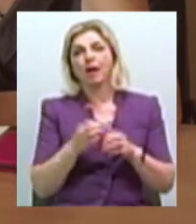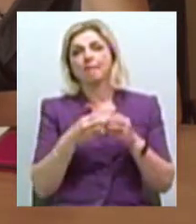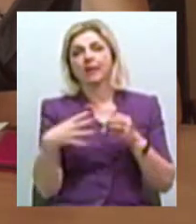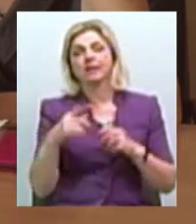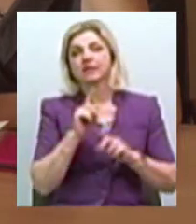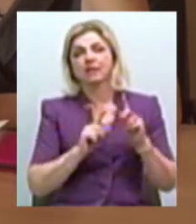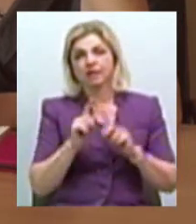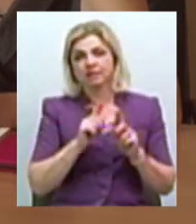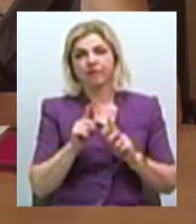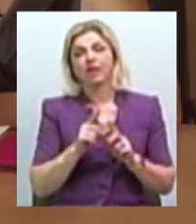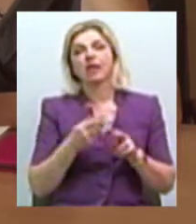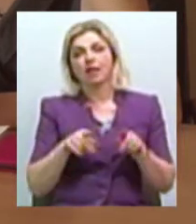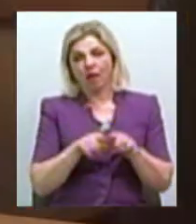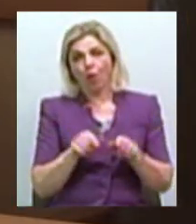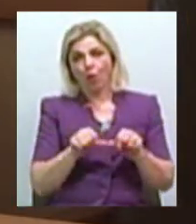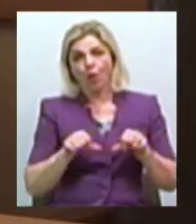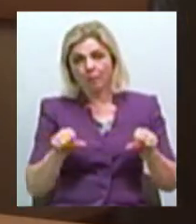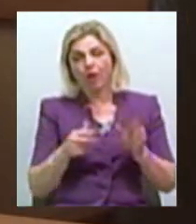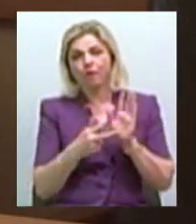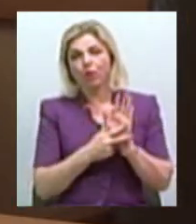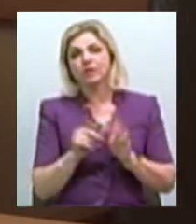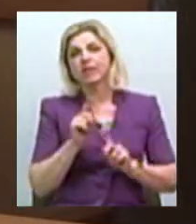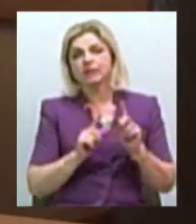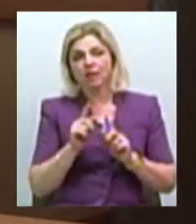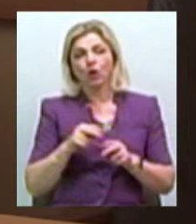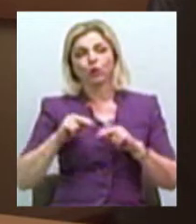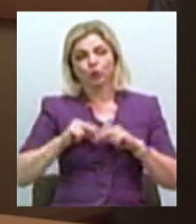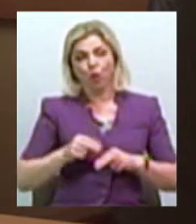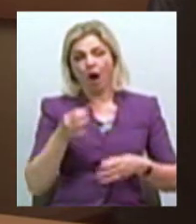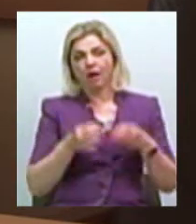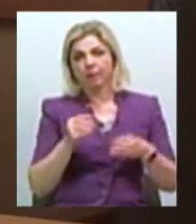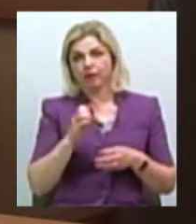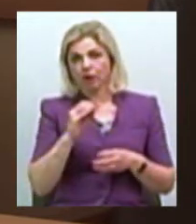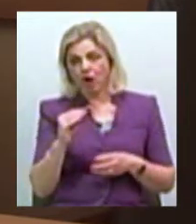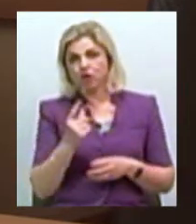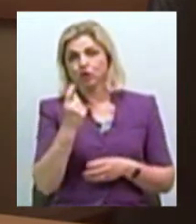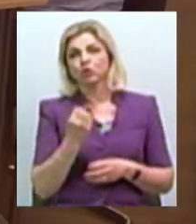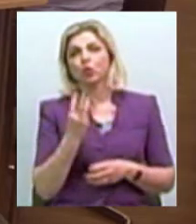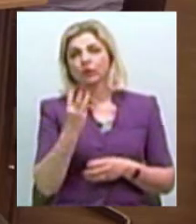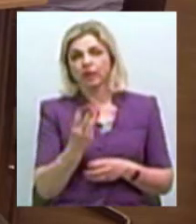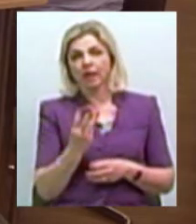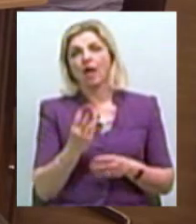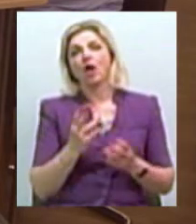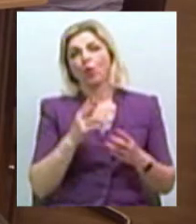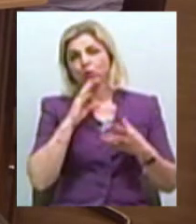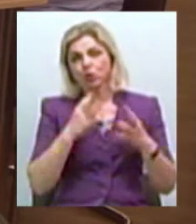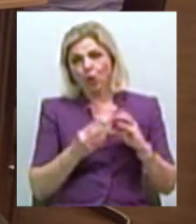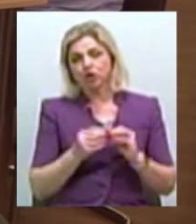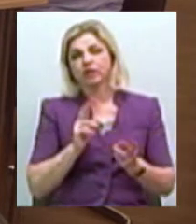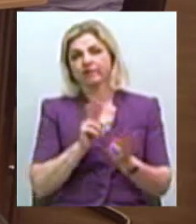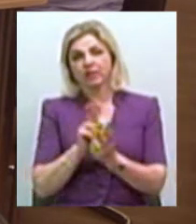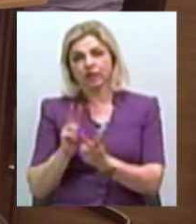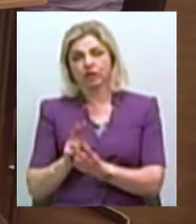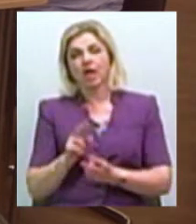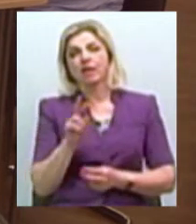засідань примирних комісій, 8 засідань трудового арбітражу, 103 узгоджувальні зустрічі. За